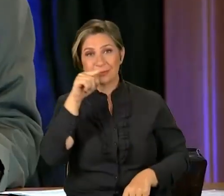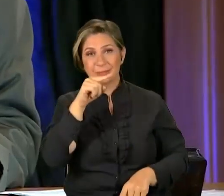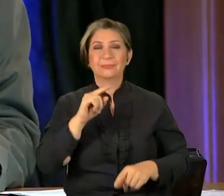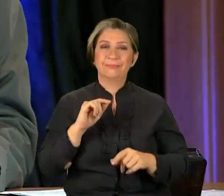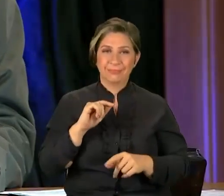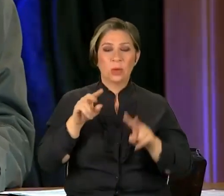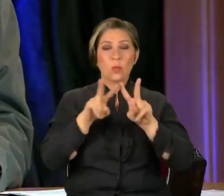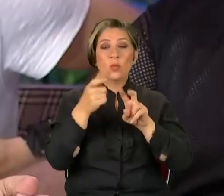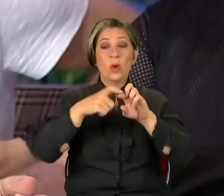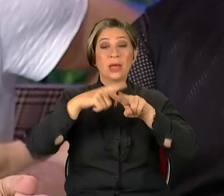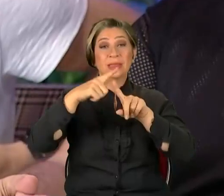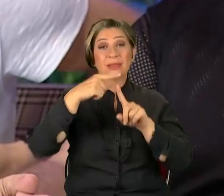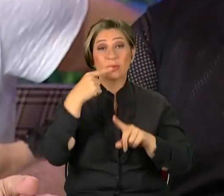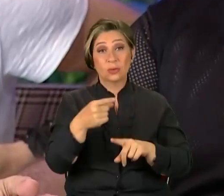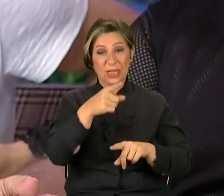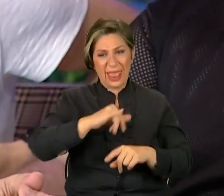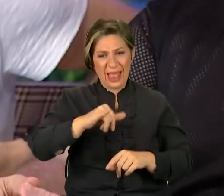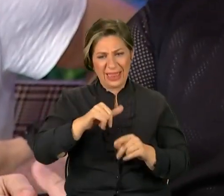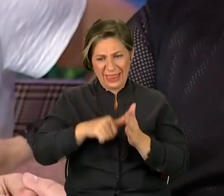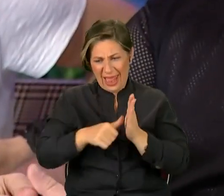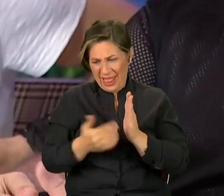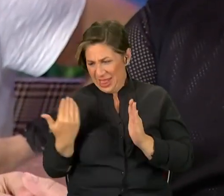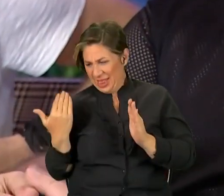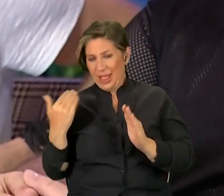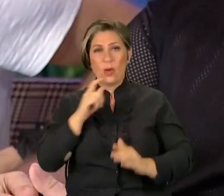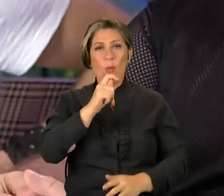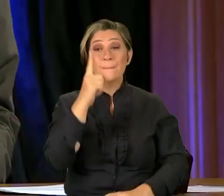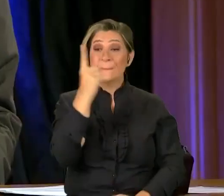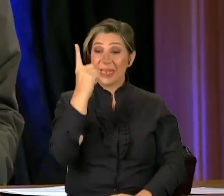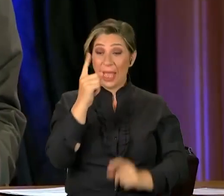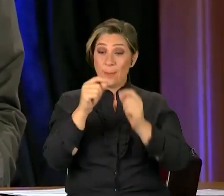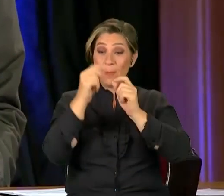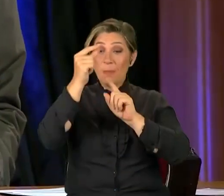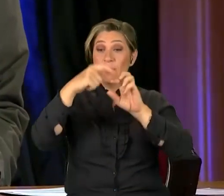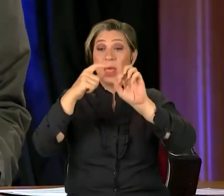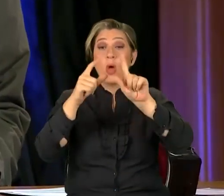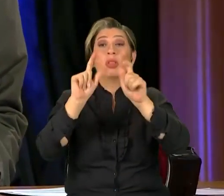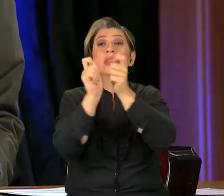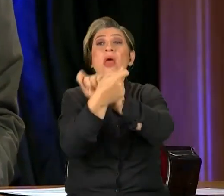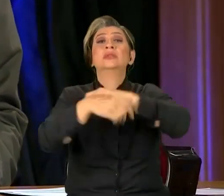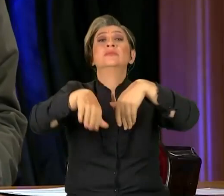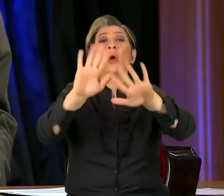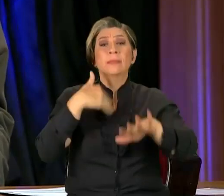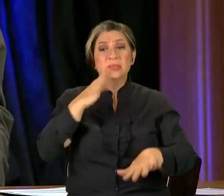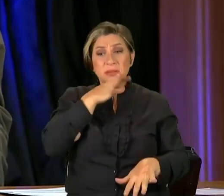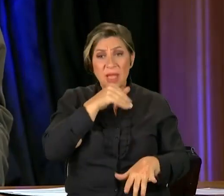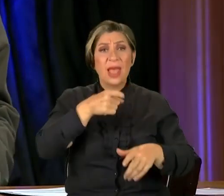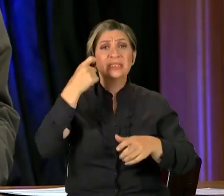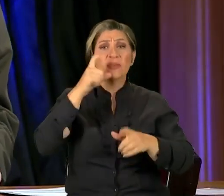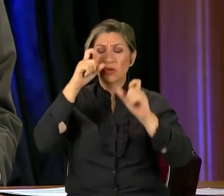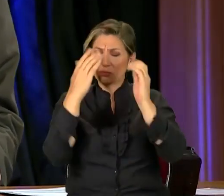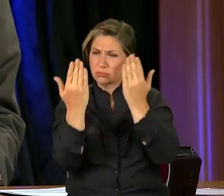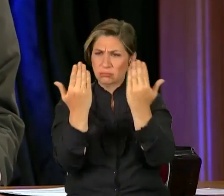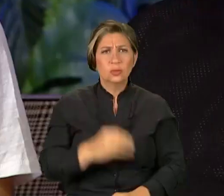Murat, diyorsun ki hemen yakın tarihte yapılan bir röportajda bir tek bir ol değişmiyor. Biz yaşlandık. Eski fotoğraflarımıza